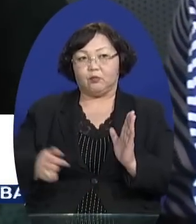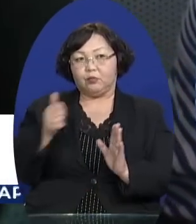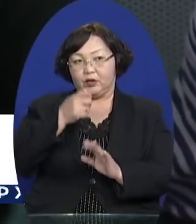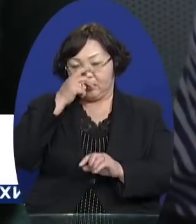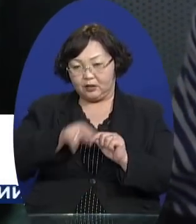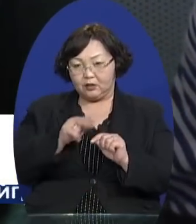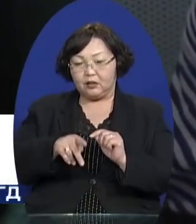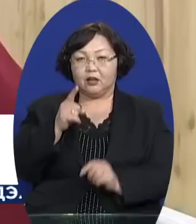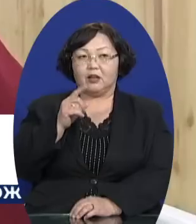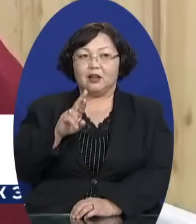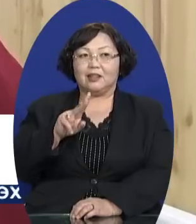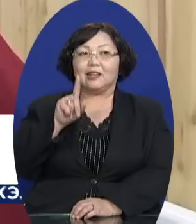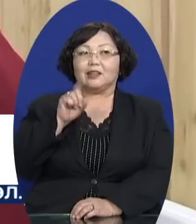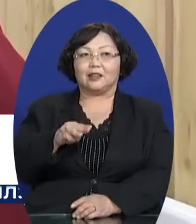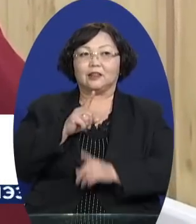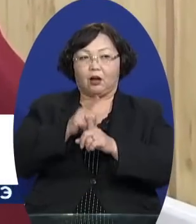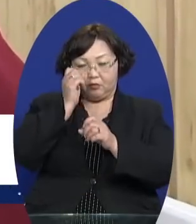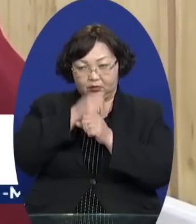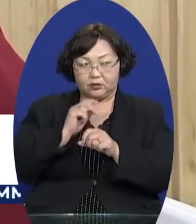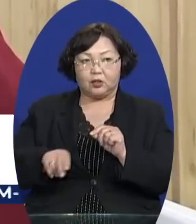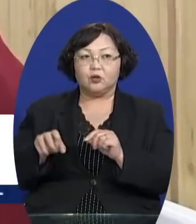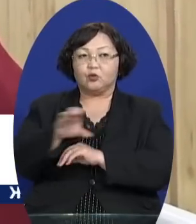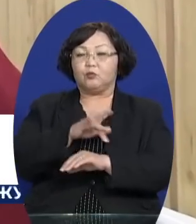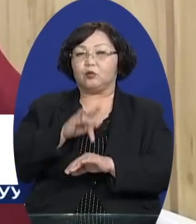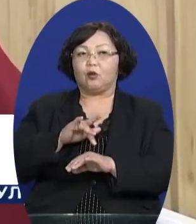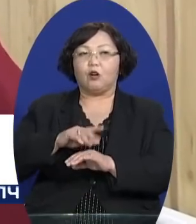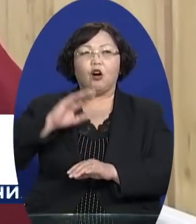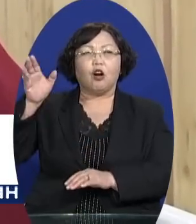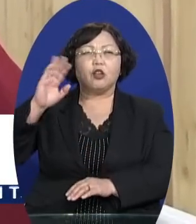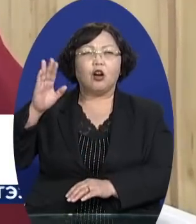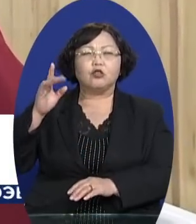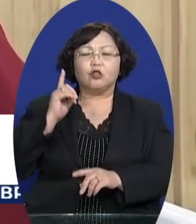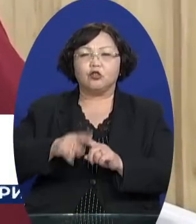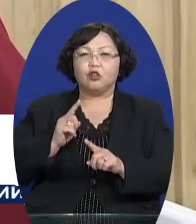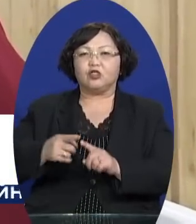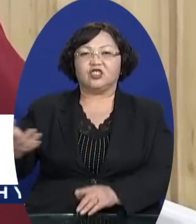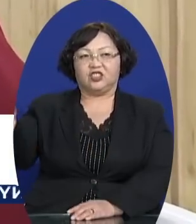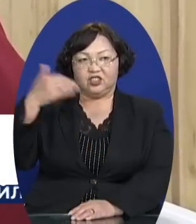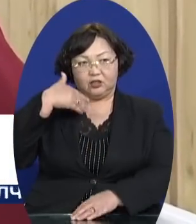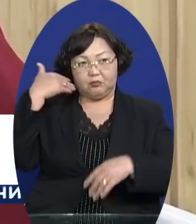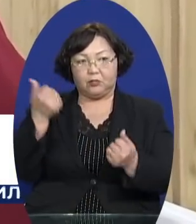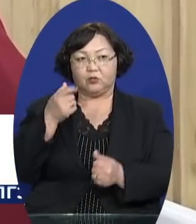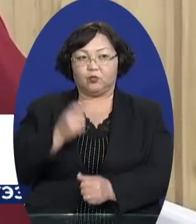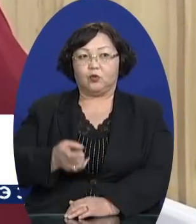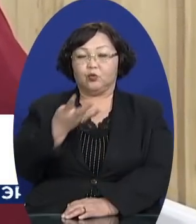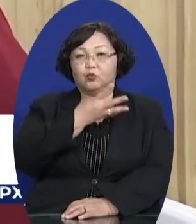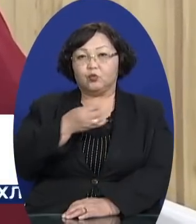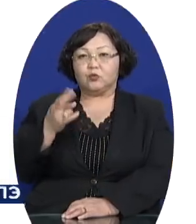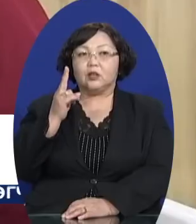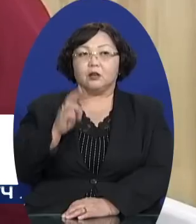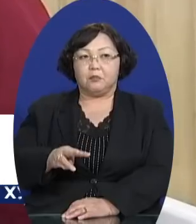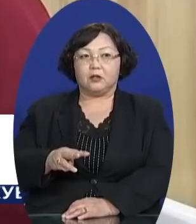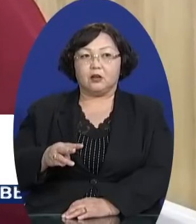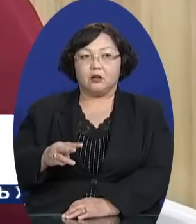одоо орохоор очсон байна. Сомын төвөөсөө бас хөдөө, өөр хөдөө нэм алчихгүй би. Яг 400 гаран явж аваад ирж